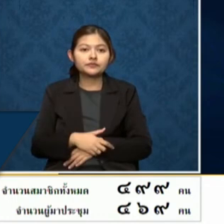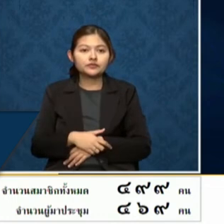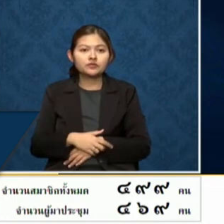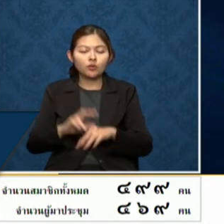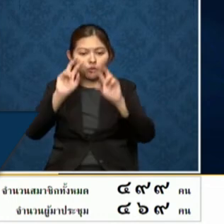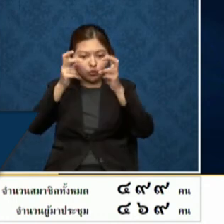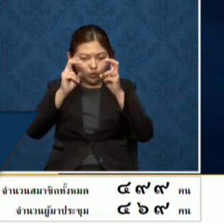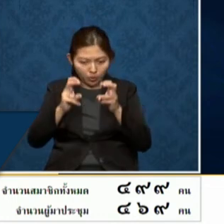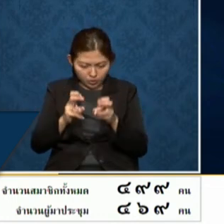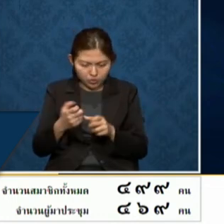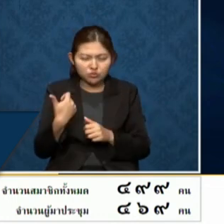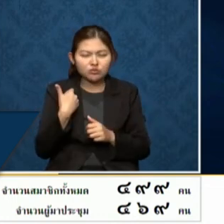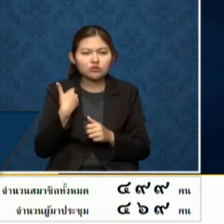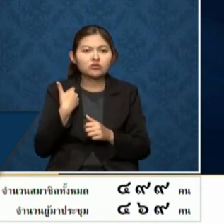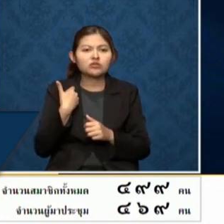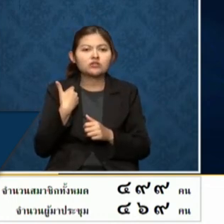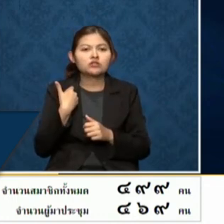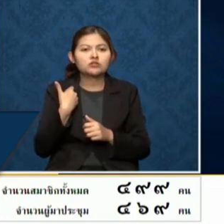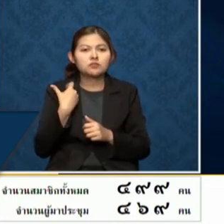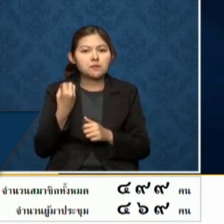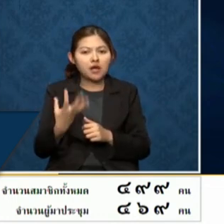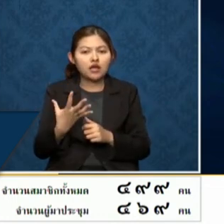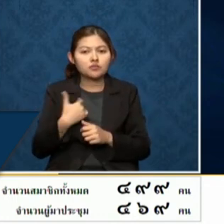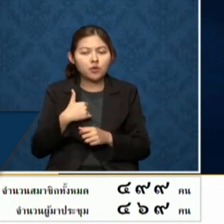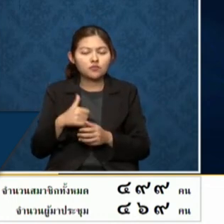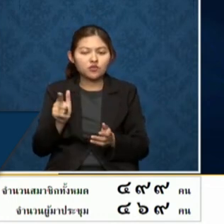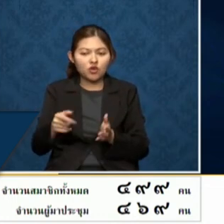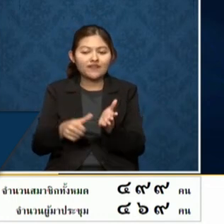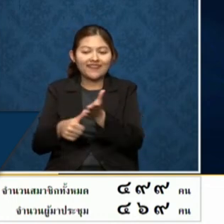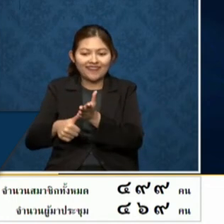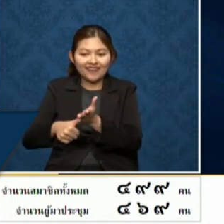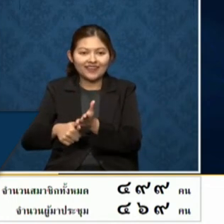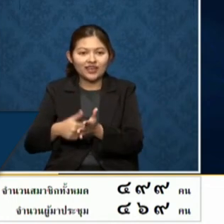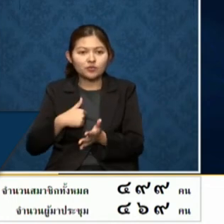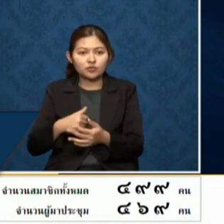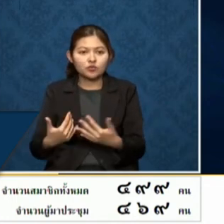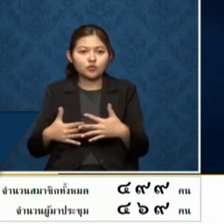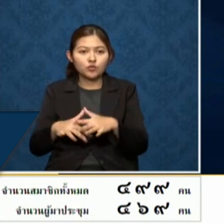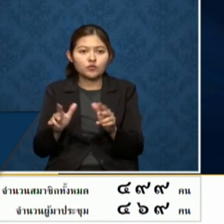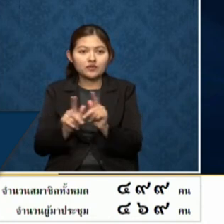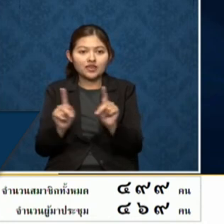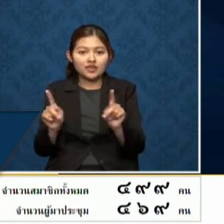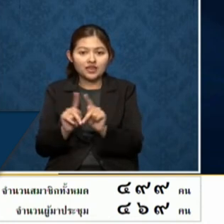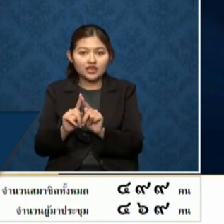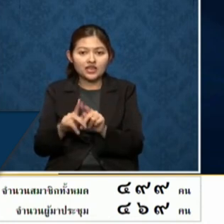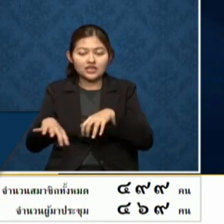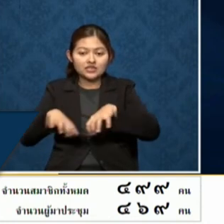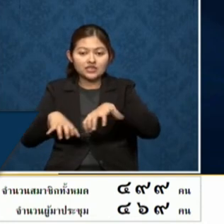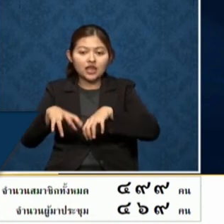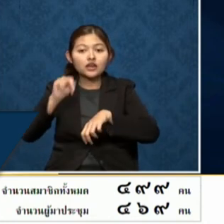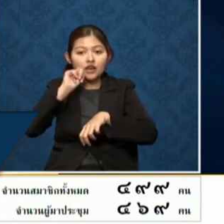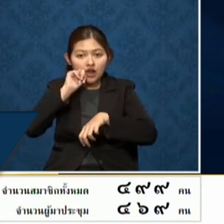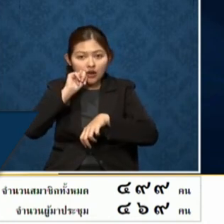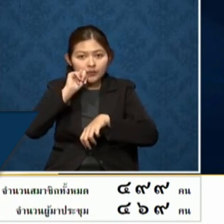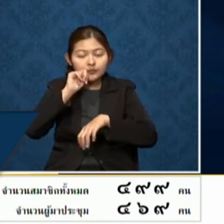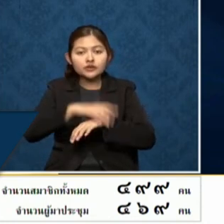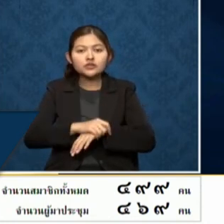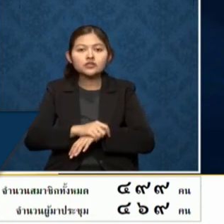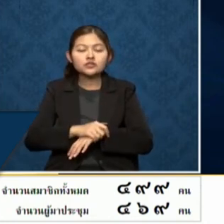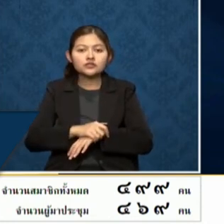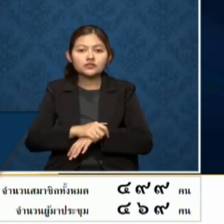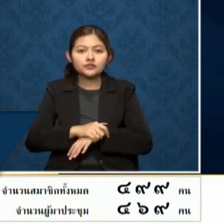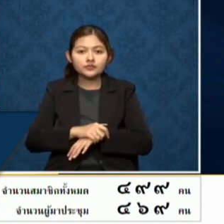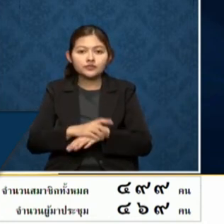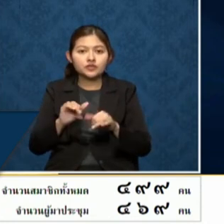เรื่องครับซึ่งต้องได้ได้รับการแก้ไขครับตัวผมเองนะครับอยู่ในกรรมาธิการบริหารทรัพยากรน้ำเช่นกันนะครับแต่ผมคิด